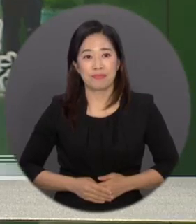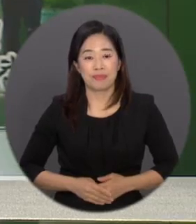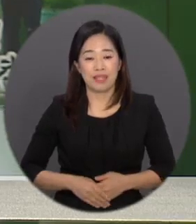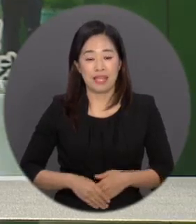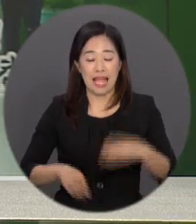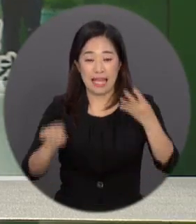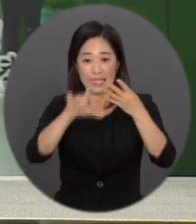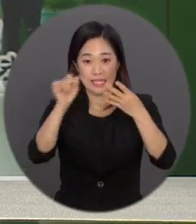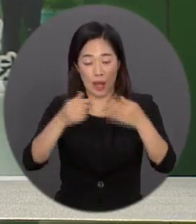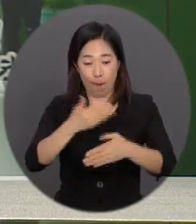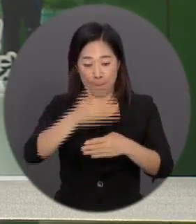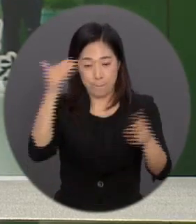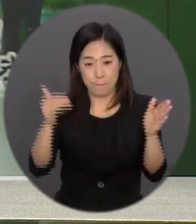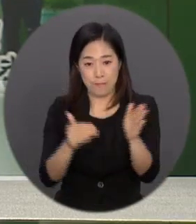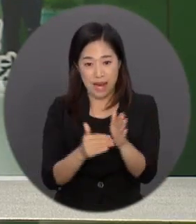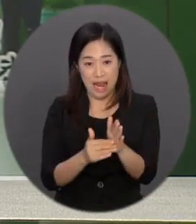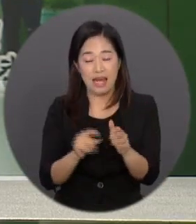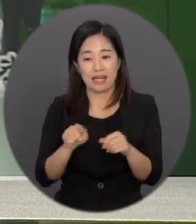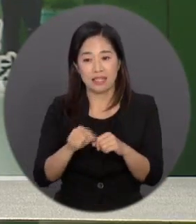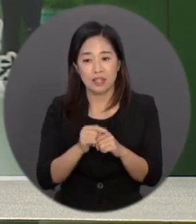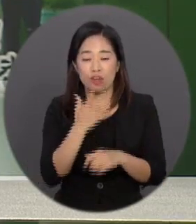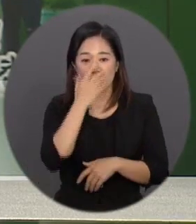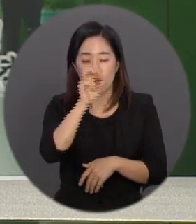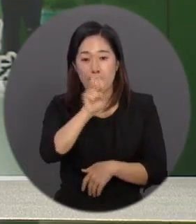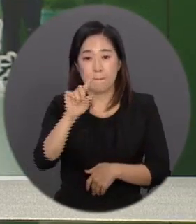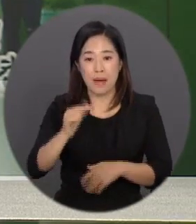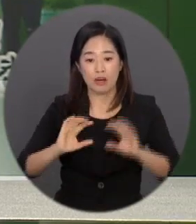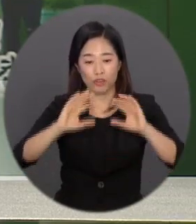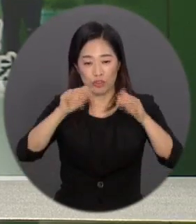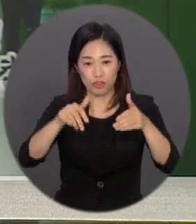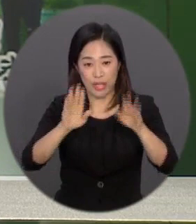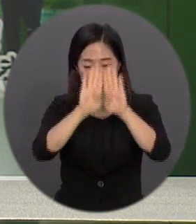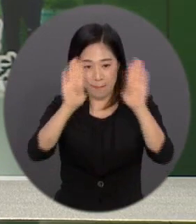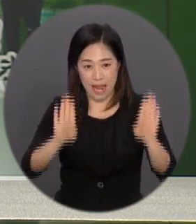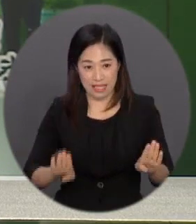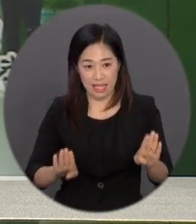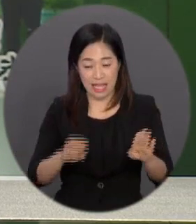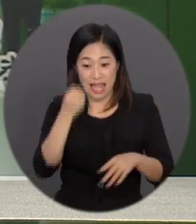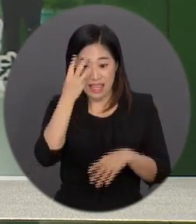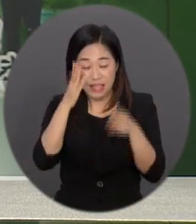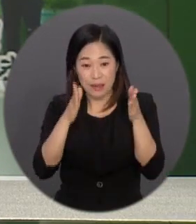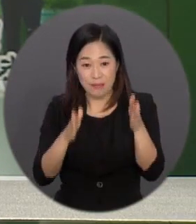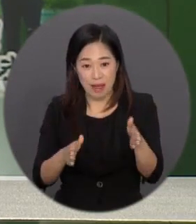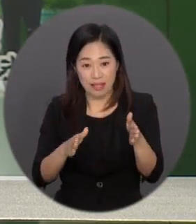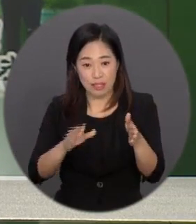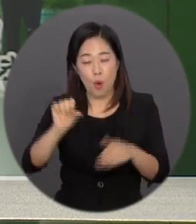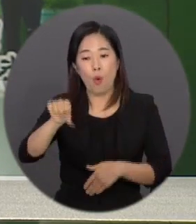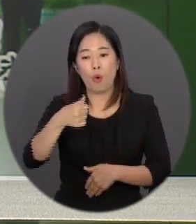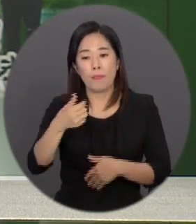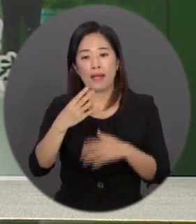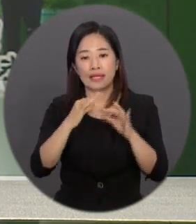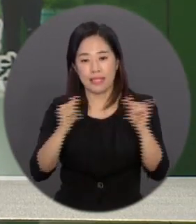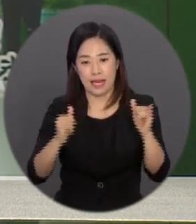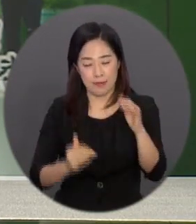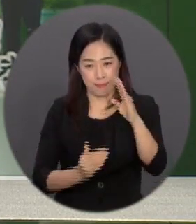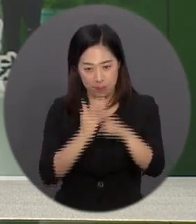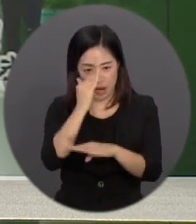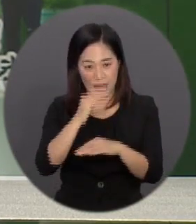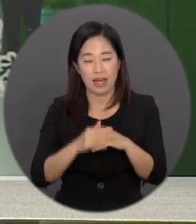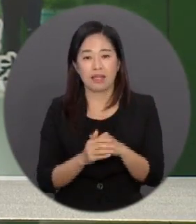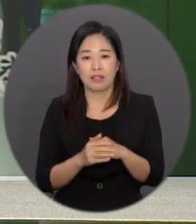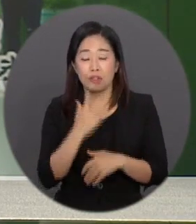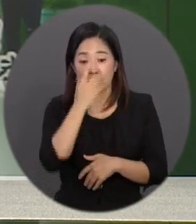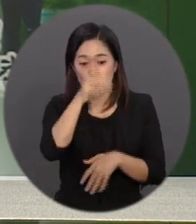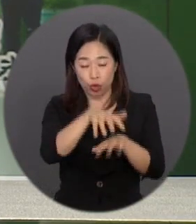지난 4월에 개막한 순천만 국제정원 박람회의 관람객 수가 불과 석 달 만에 500만 명을 넘어섰습니다.